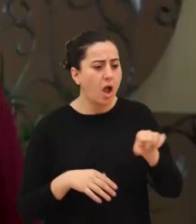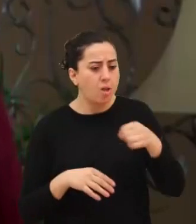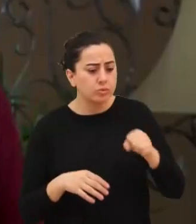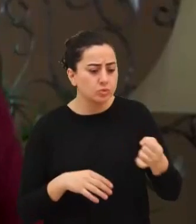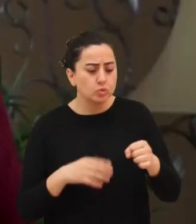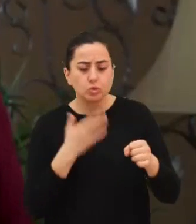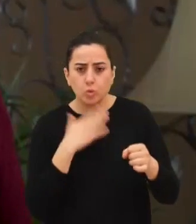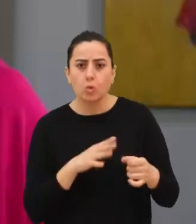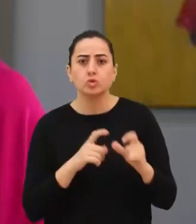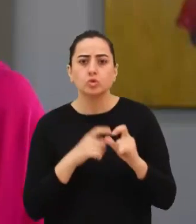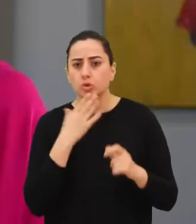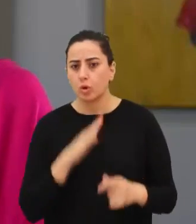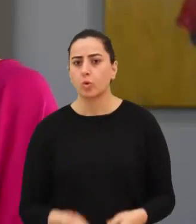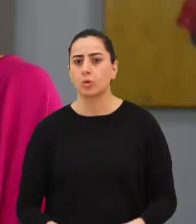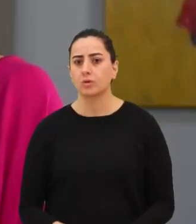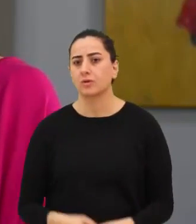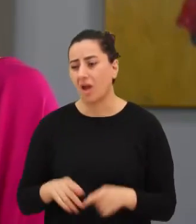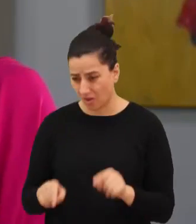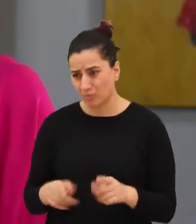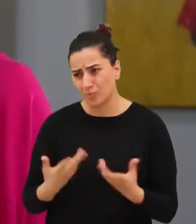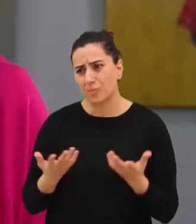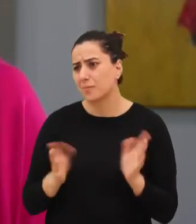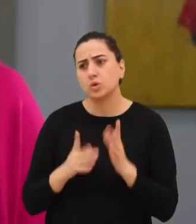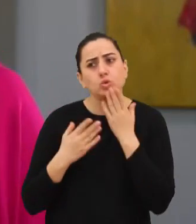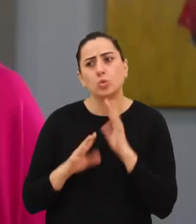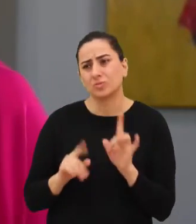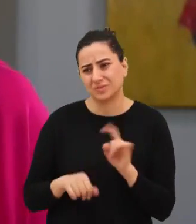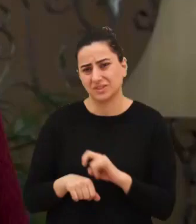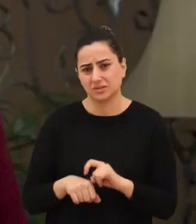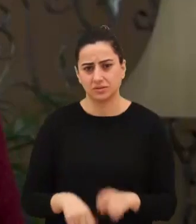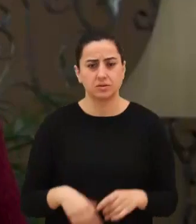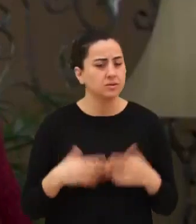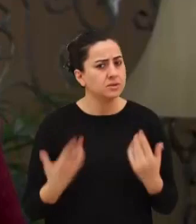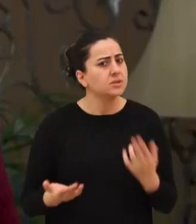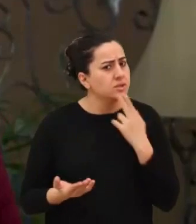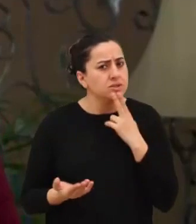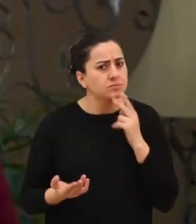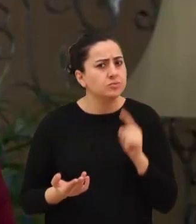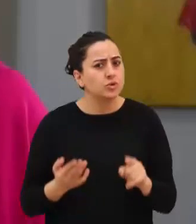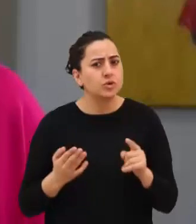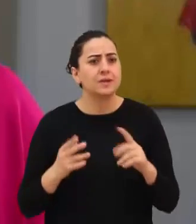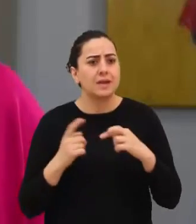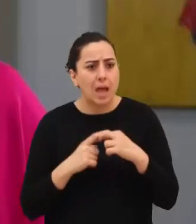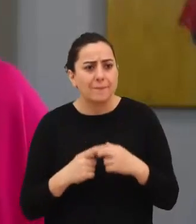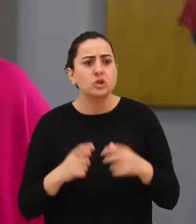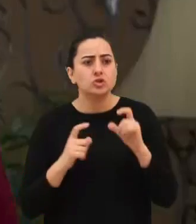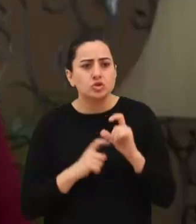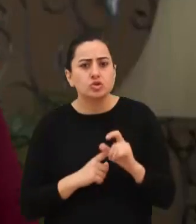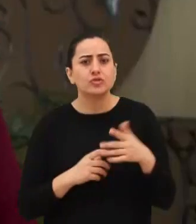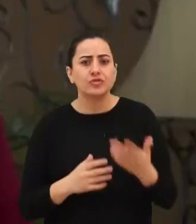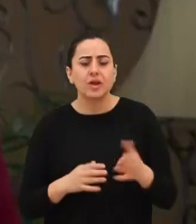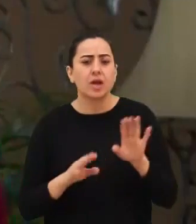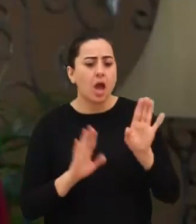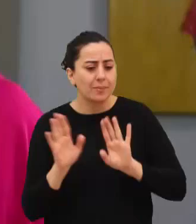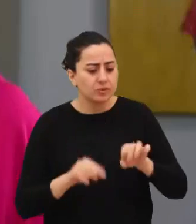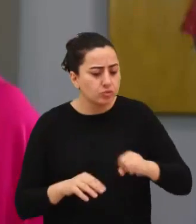yok, ortada Şükrü de yok. Ha, bu yani değil mi? Bu kadar, başka bir şey sinirlenmedin. Kızım, bu evde ne Ramin Bey'i, ne Şükrü'yü, ne de o kapının